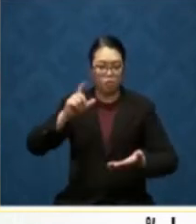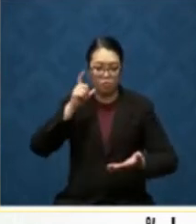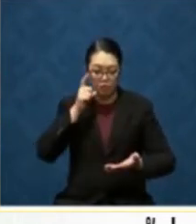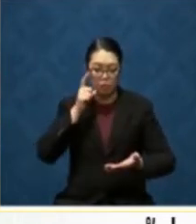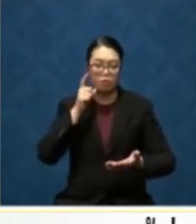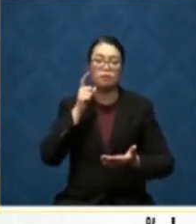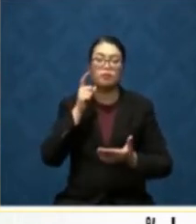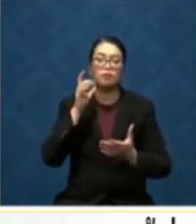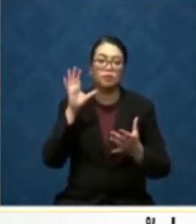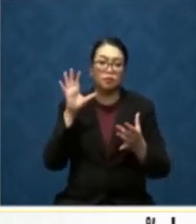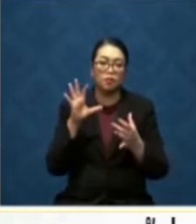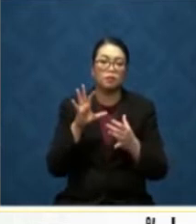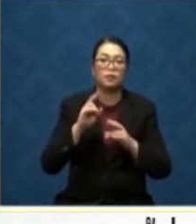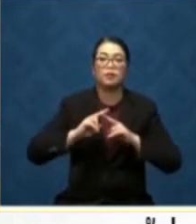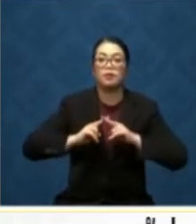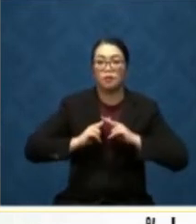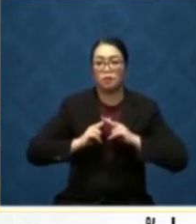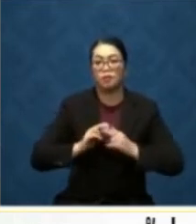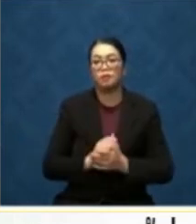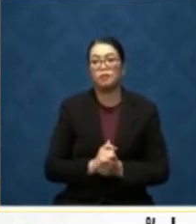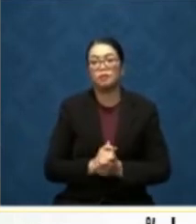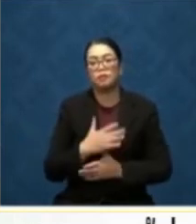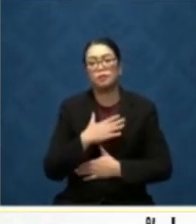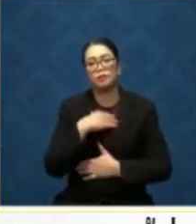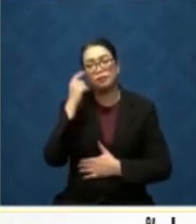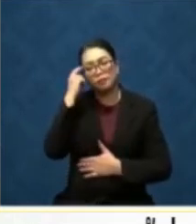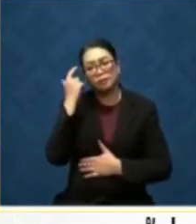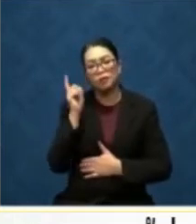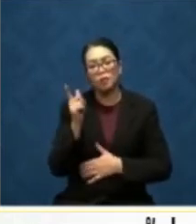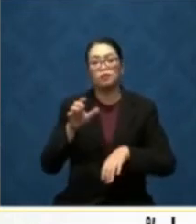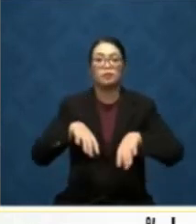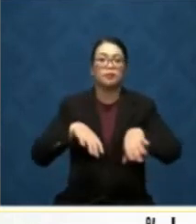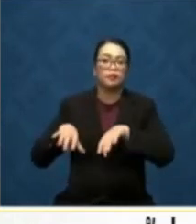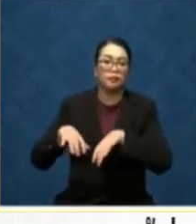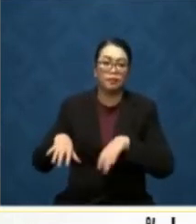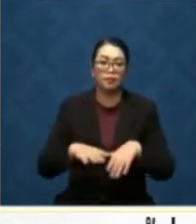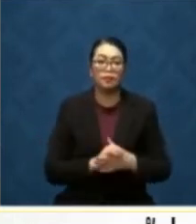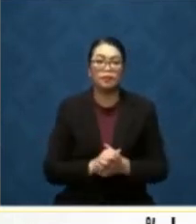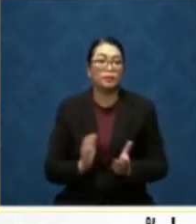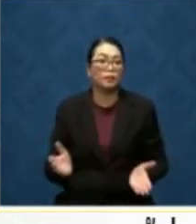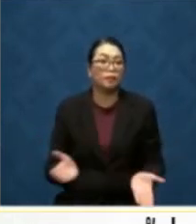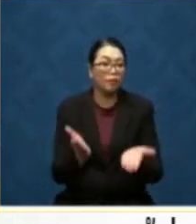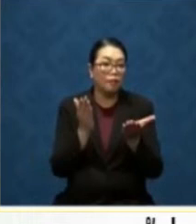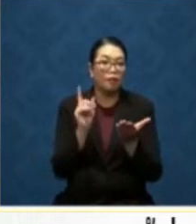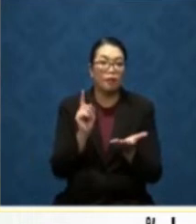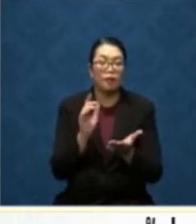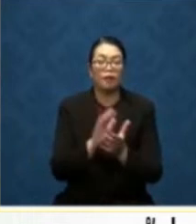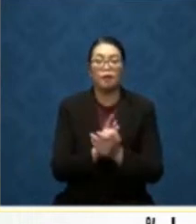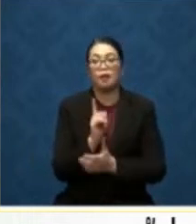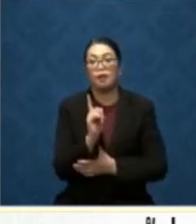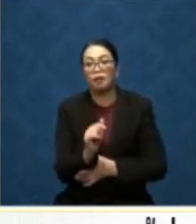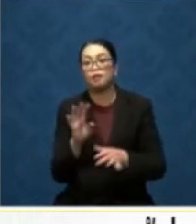แล้วมเป็นเรื่องปริบทของหน่วยอานนี้โดยเฉพาะที่จะตองดำเดินการเพื่อสนอง